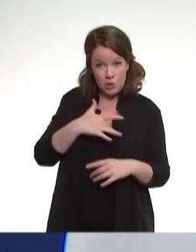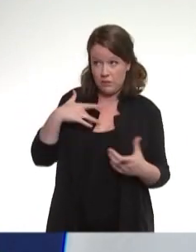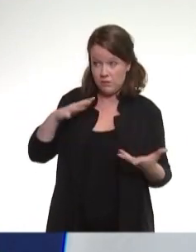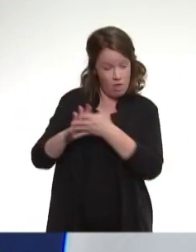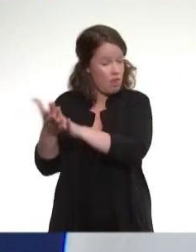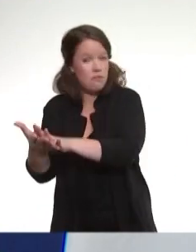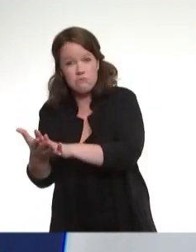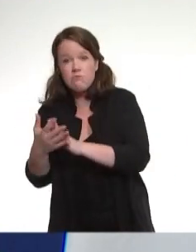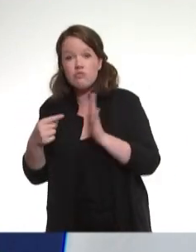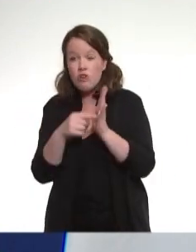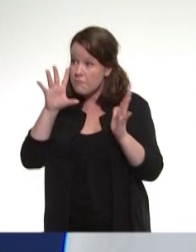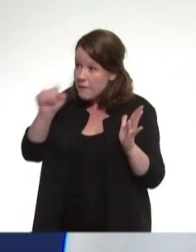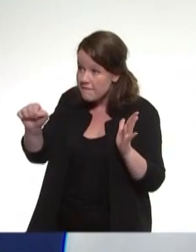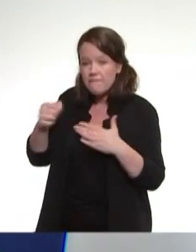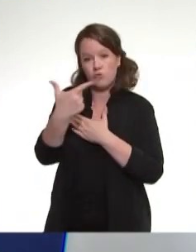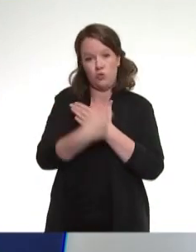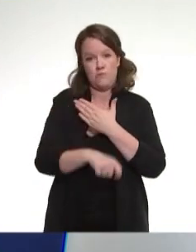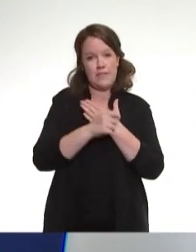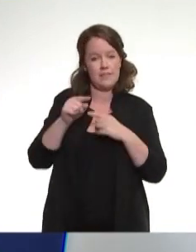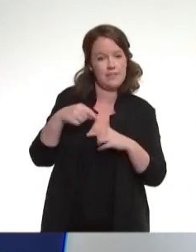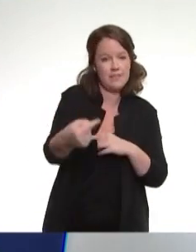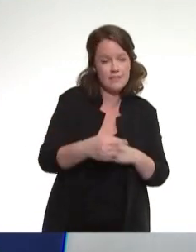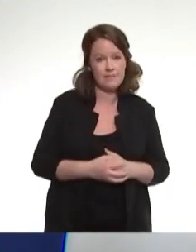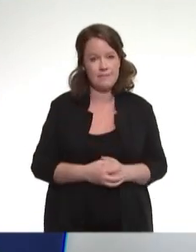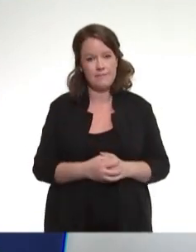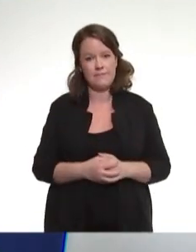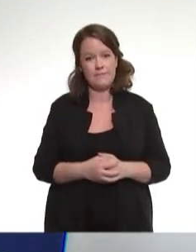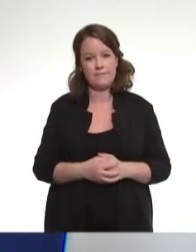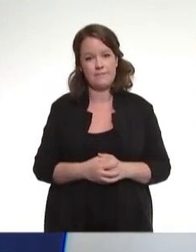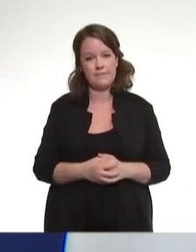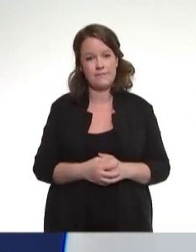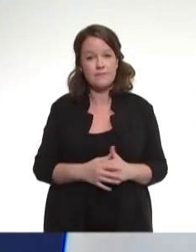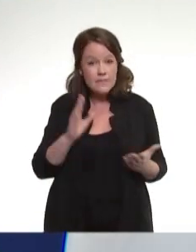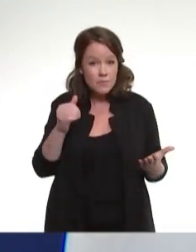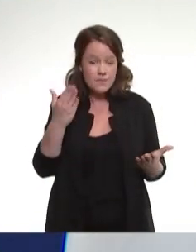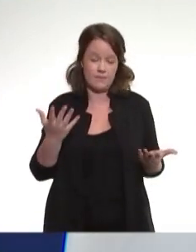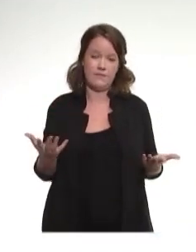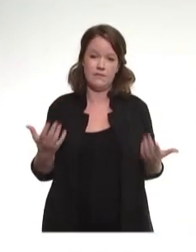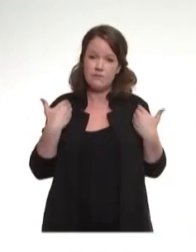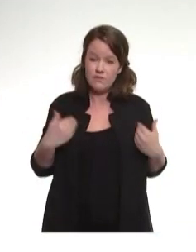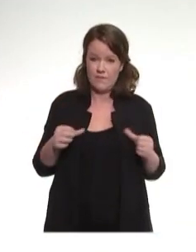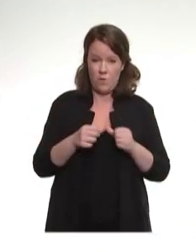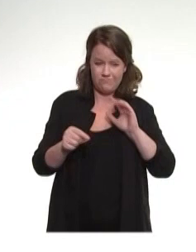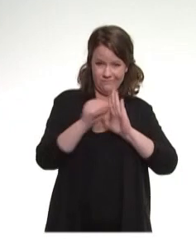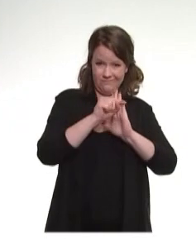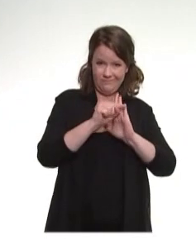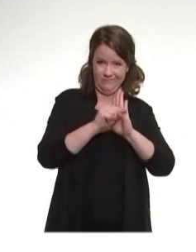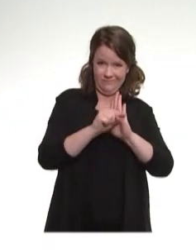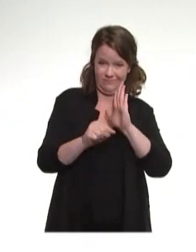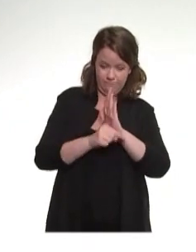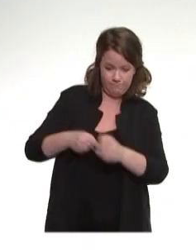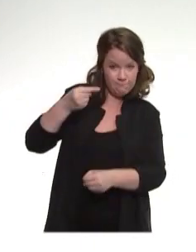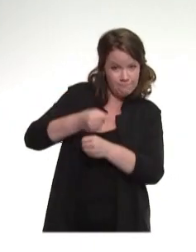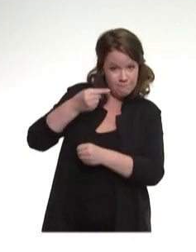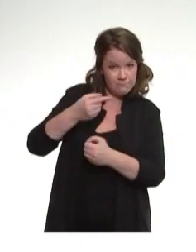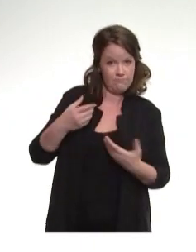dans quinze jours donc considérer que parce qu'il ya eu des mesures pour freiner la circulation du virus renforcée il y a quinze jours à